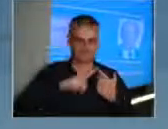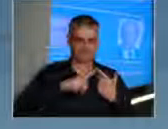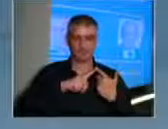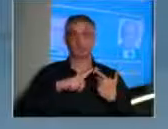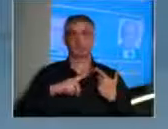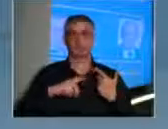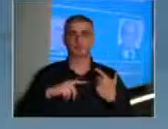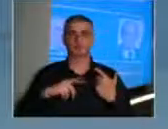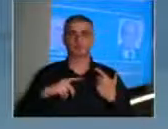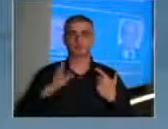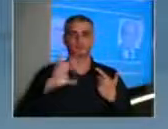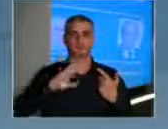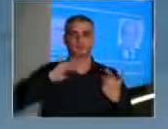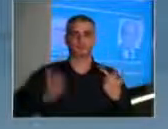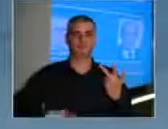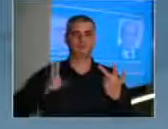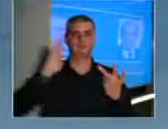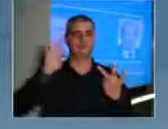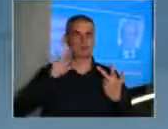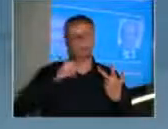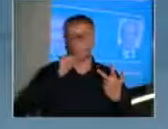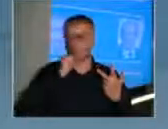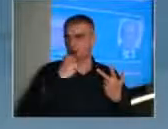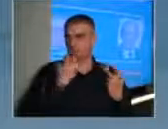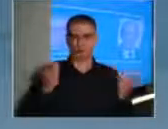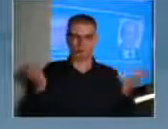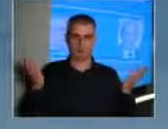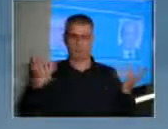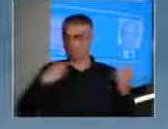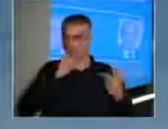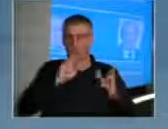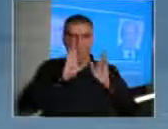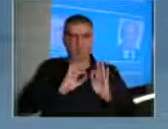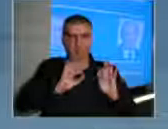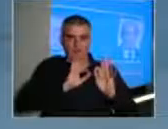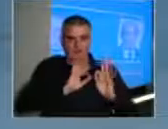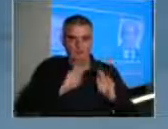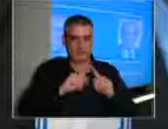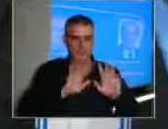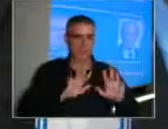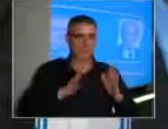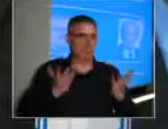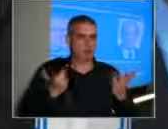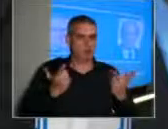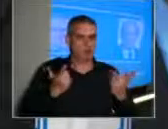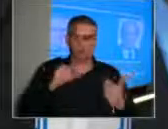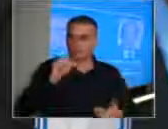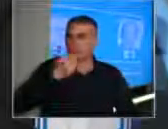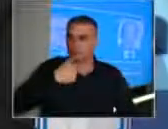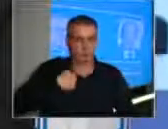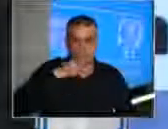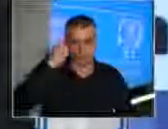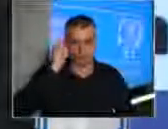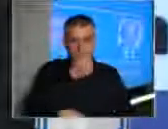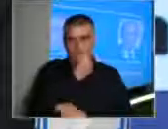את ביטן. קודם כל, אני לא רוצה פה להגיד שאני לא מאשימה אף אחד חלילה בגזענות, אבל למה? קודם כל, אני לא חושב שמירי